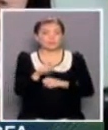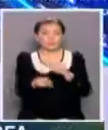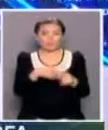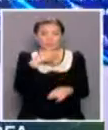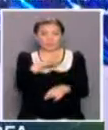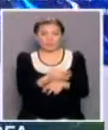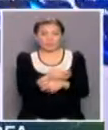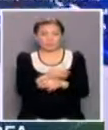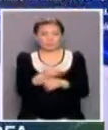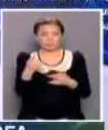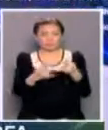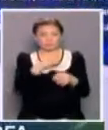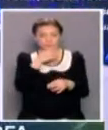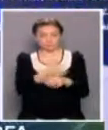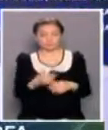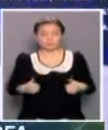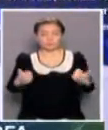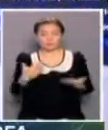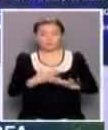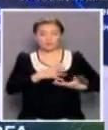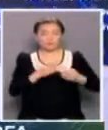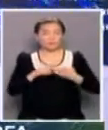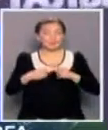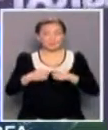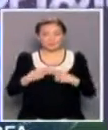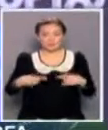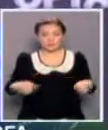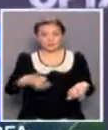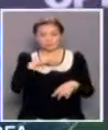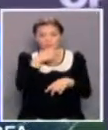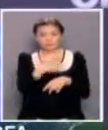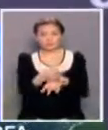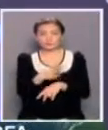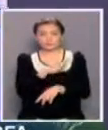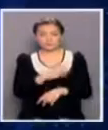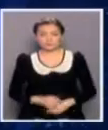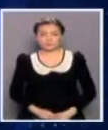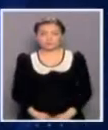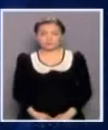сауалдарын жолдап, тікелей эфирде жауап алды. Қордаланған көп мәселеге нүкте